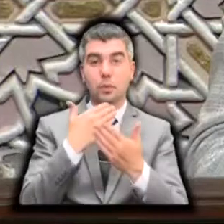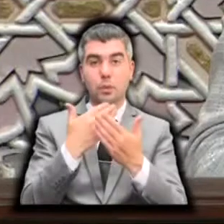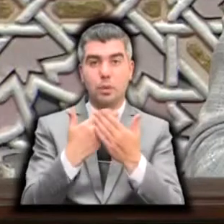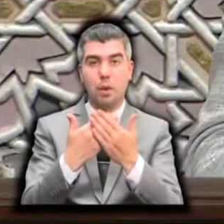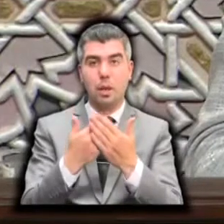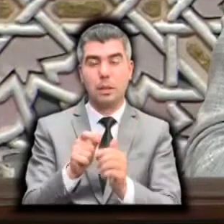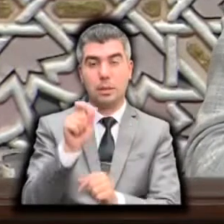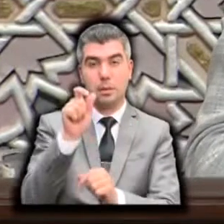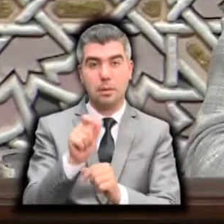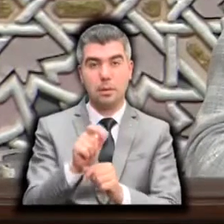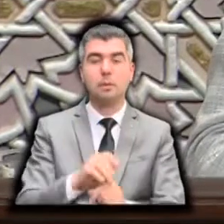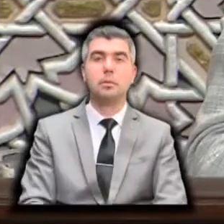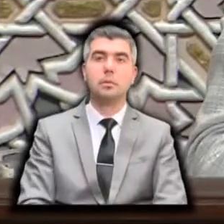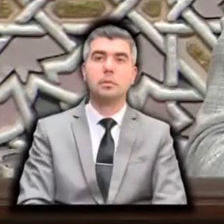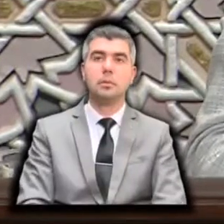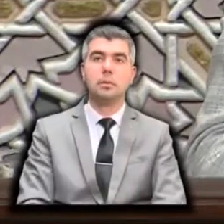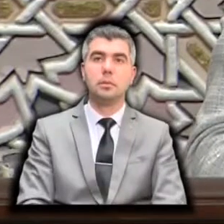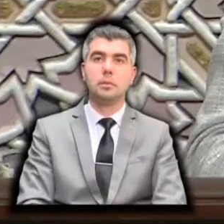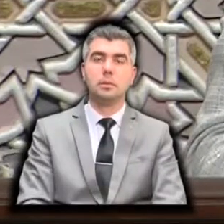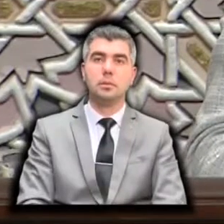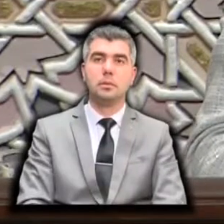السيد النائب المحترم. هو فين؟